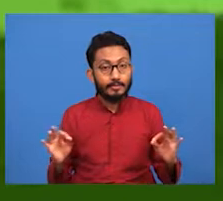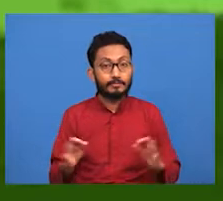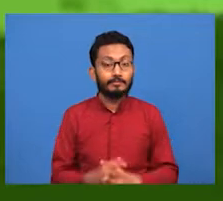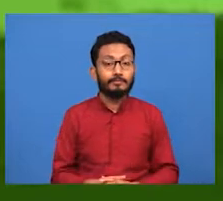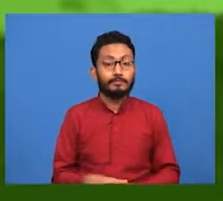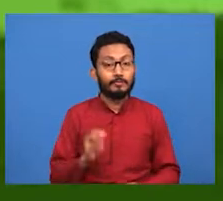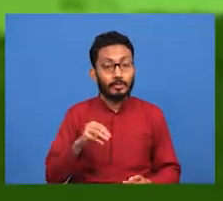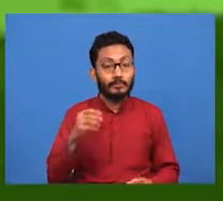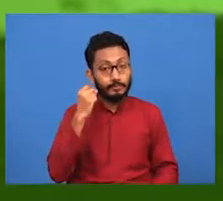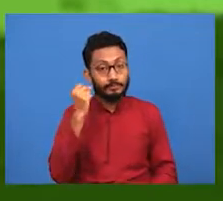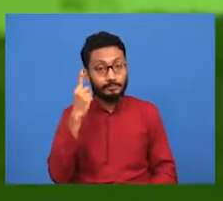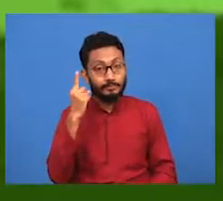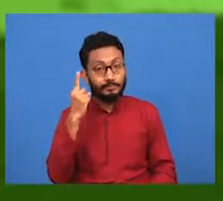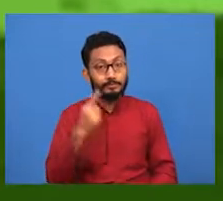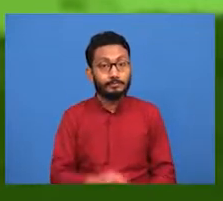Murid-murid faham sekarang?